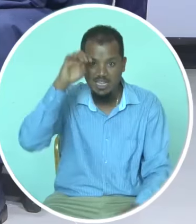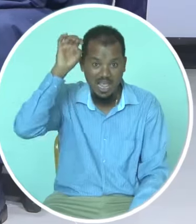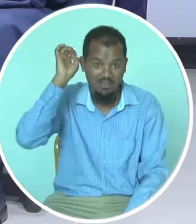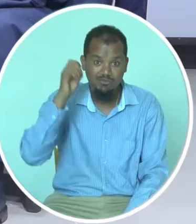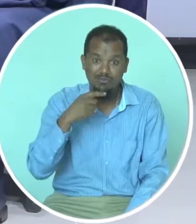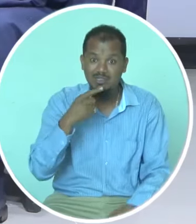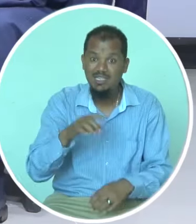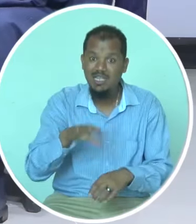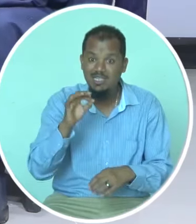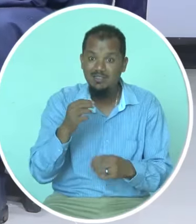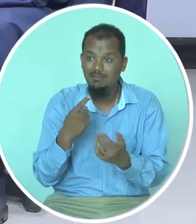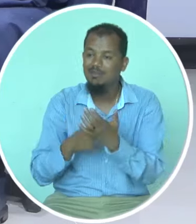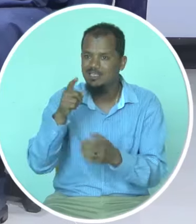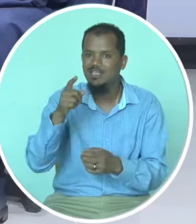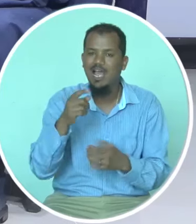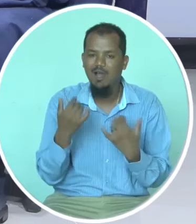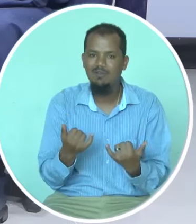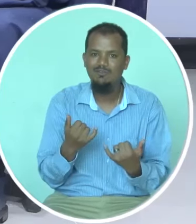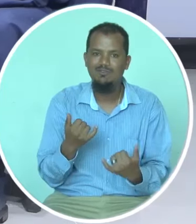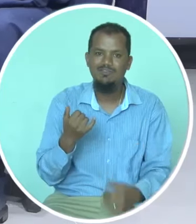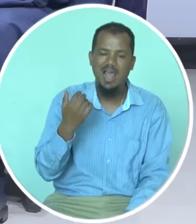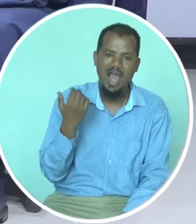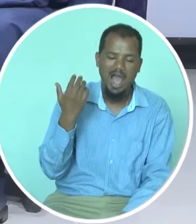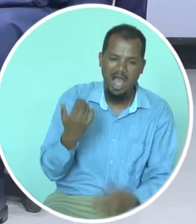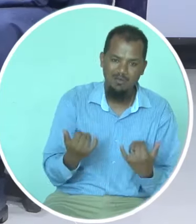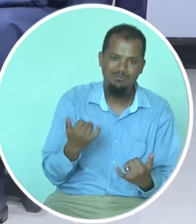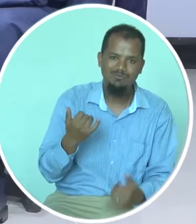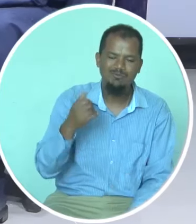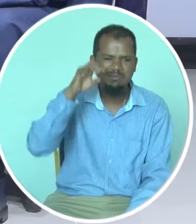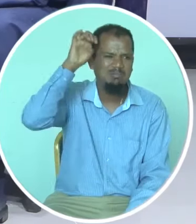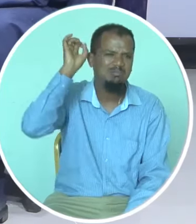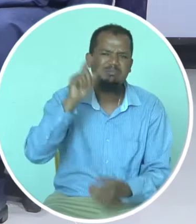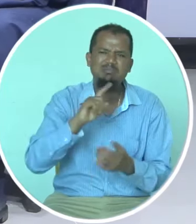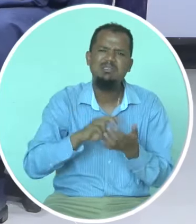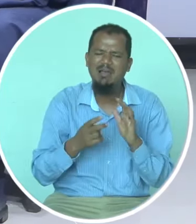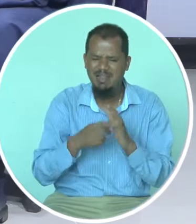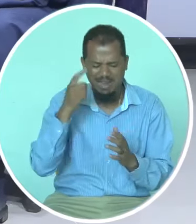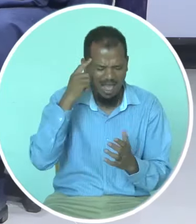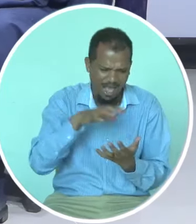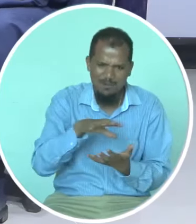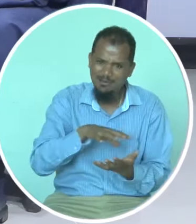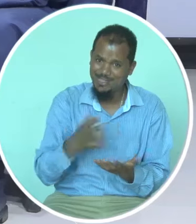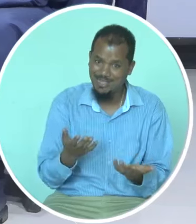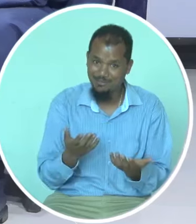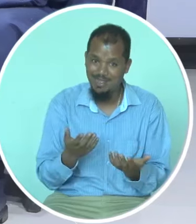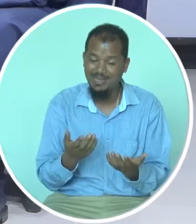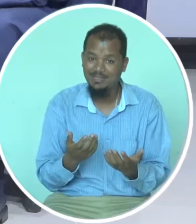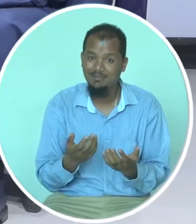እኔ ሳገኘው ደሞ በዚህ ጸጉር አገኘ ለኔ ያኛው አሁን ምን ማለት ነው ብዬ በጣም አወዛጋቢ ነው